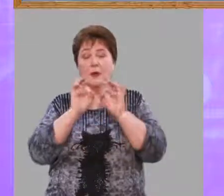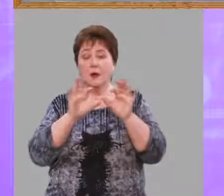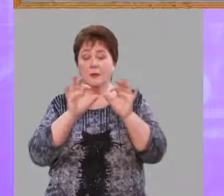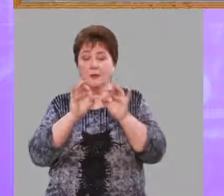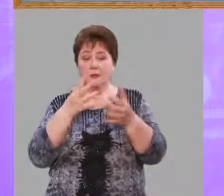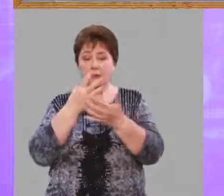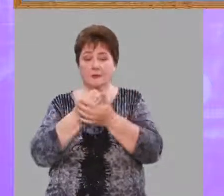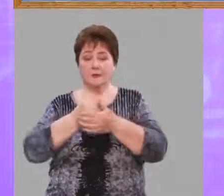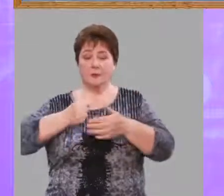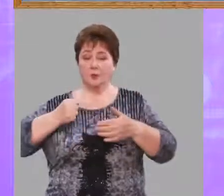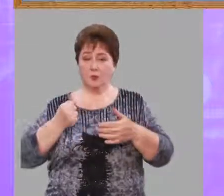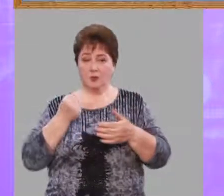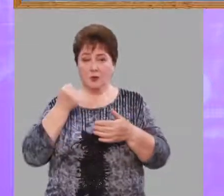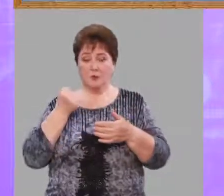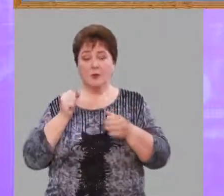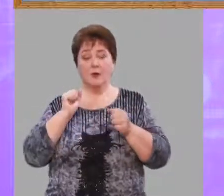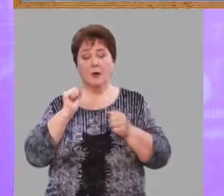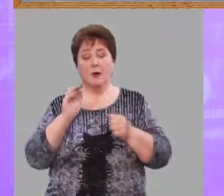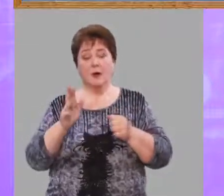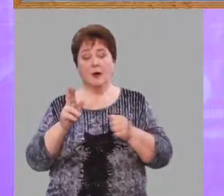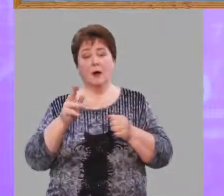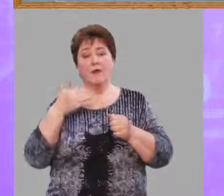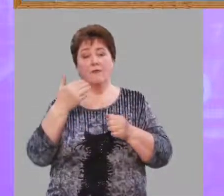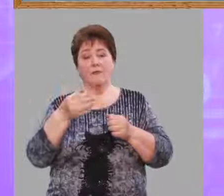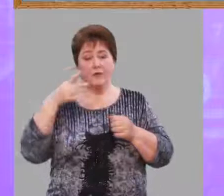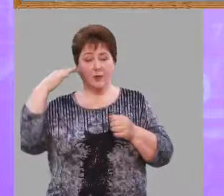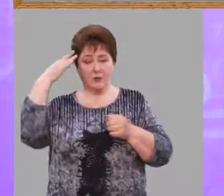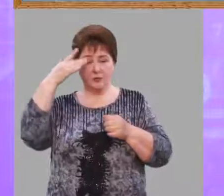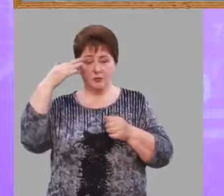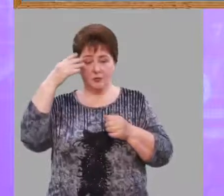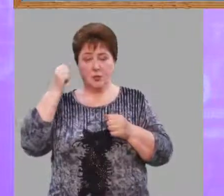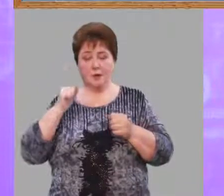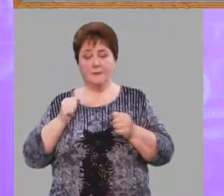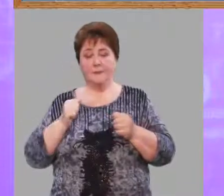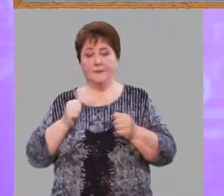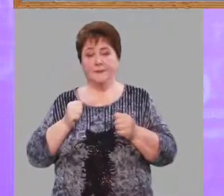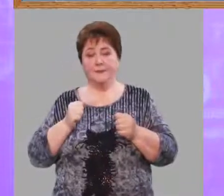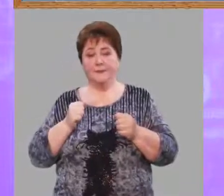Объясните своим друзьям, как вы рассуждали.